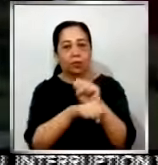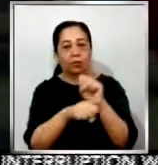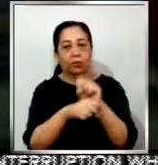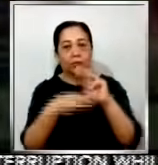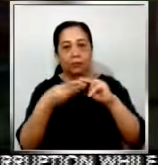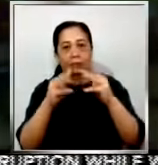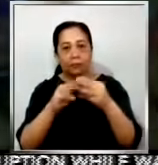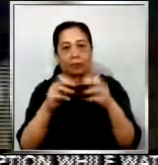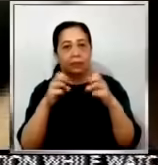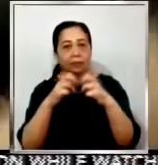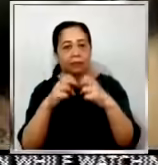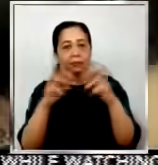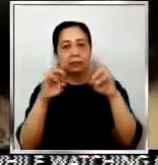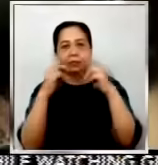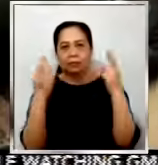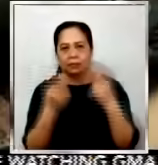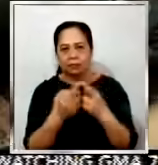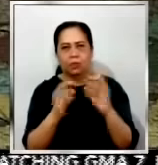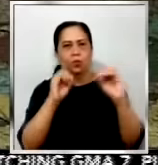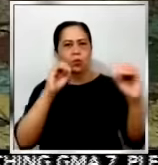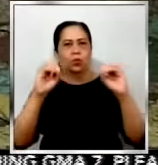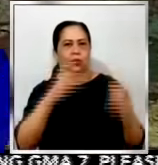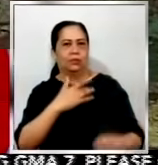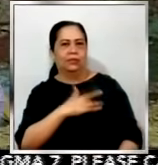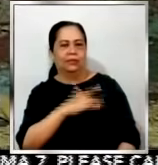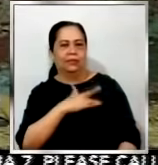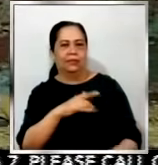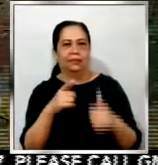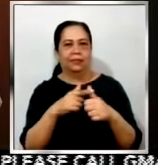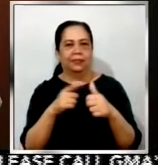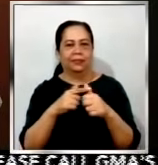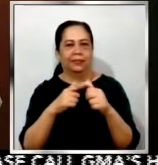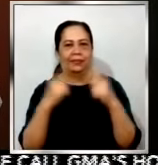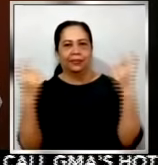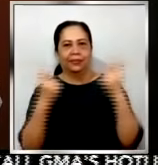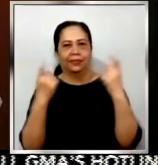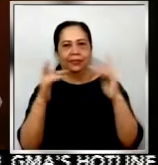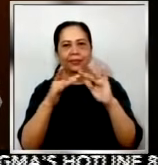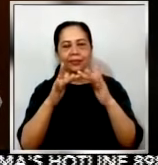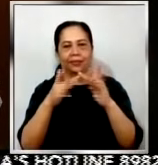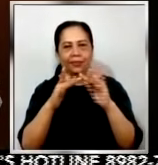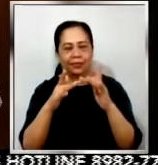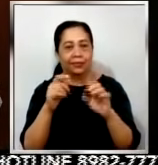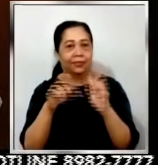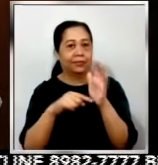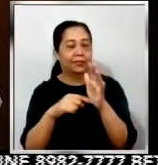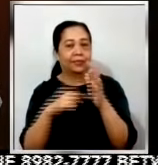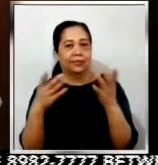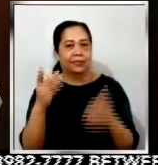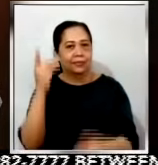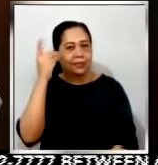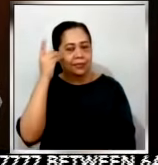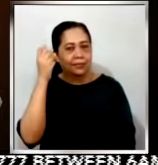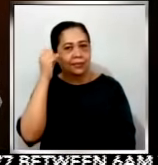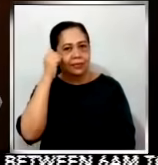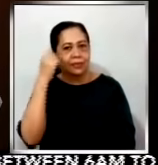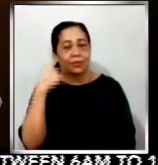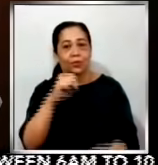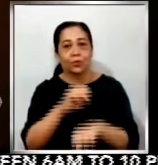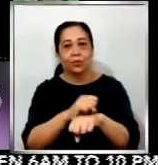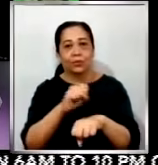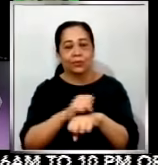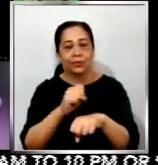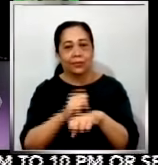magkakamag-anak. Kanya-kanyang style na muna ng pagdiriwang online. Tulad na lang ni Dante Salem na nagtatrabaho sa BPO